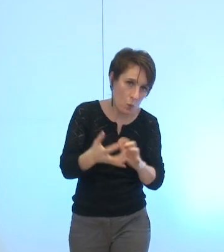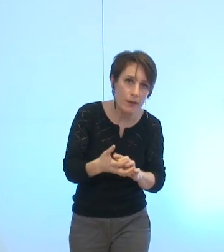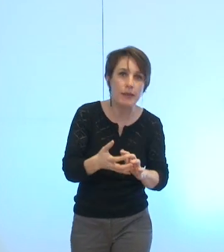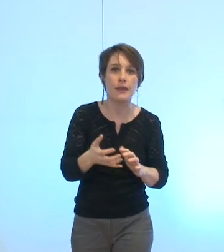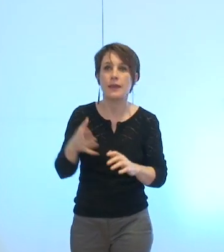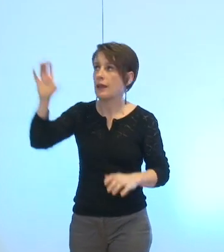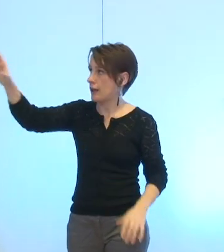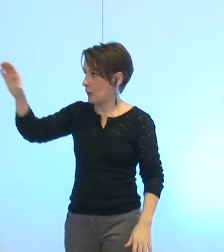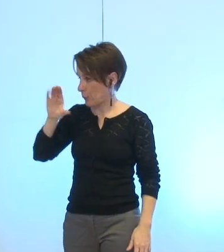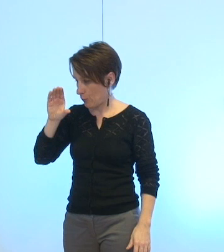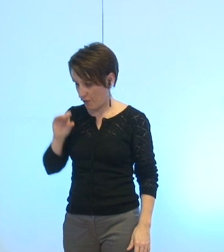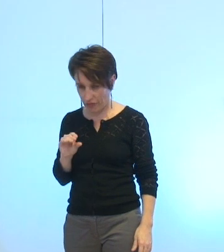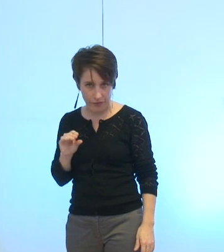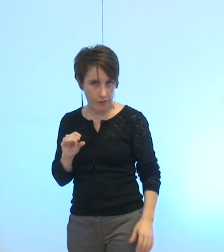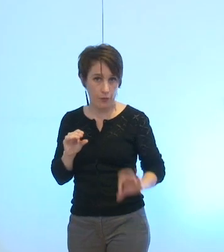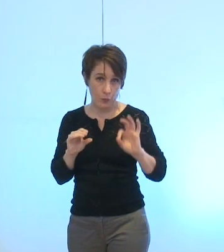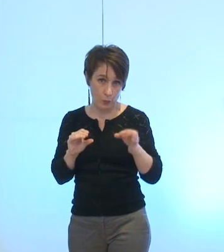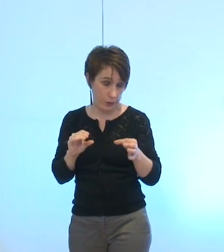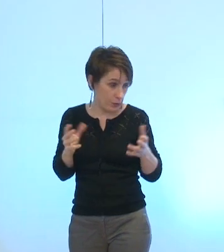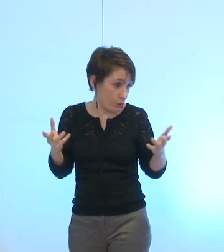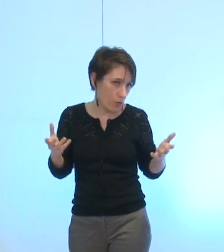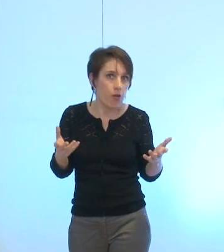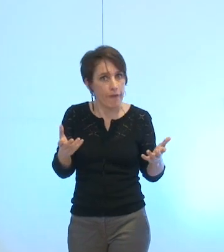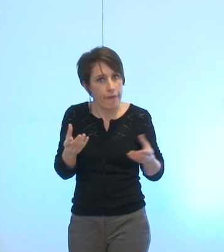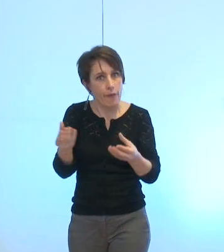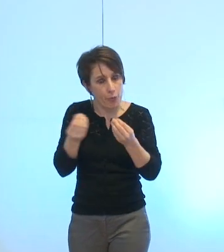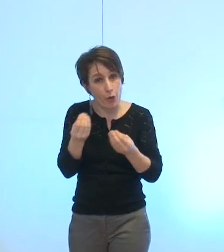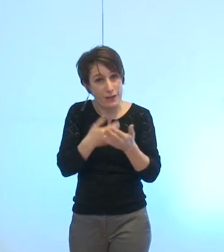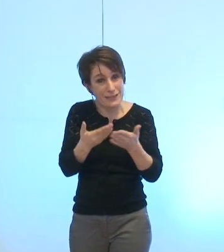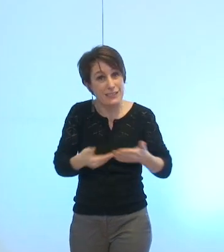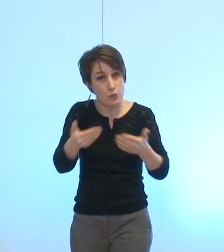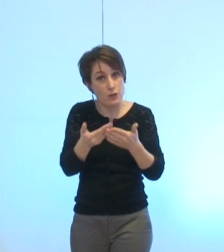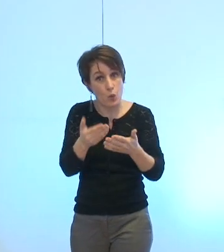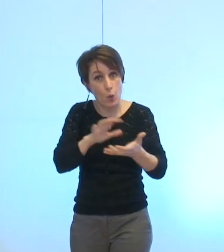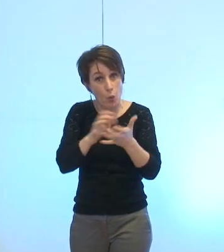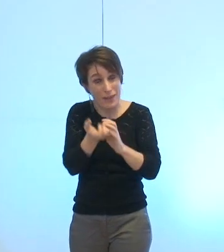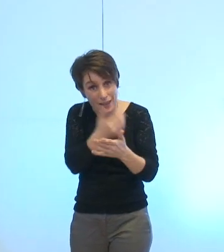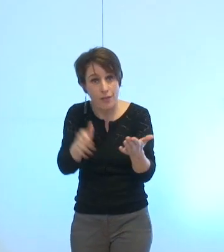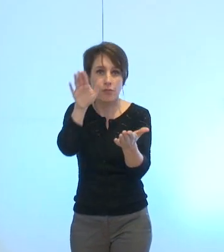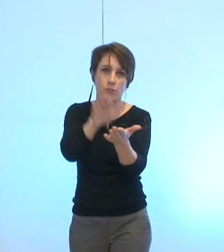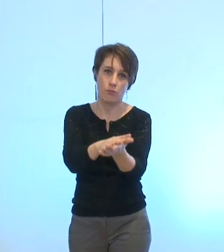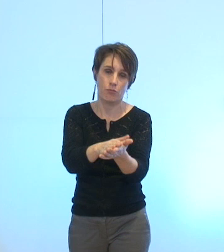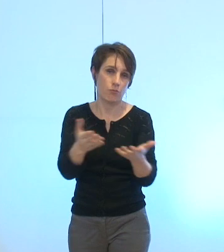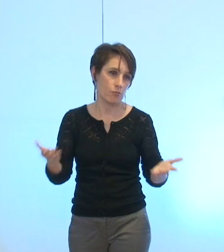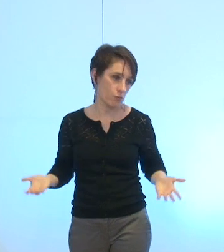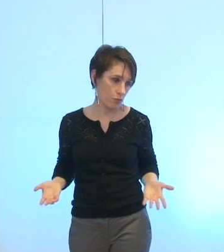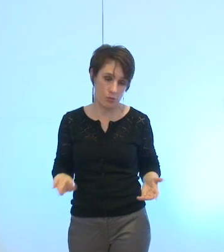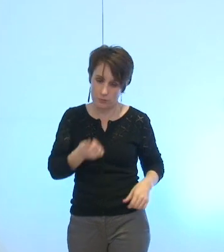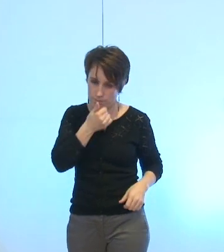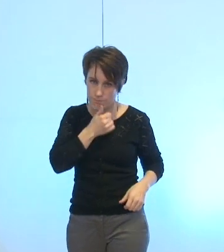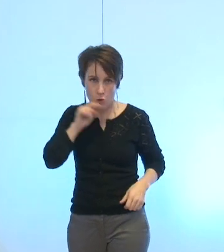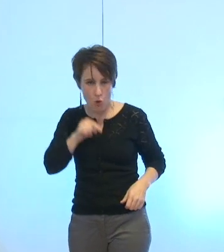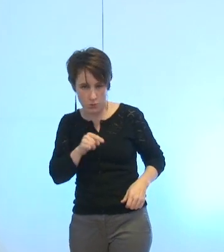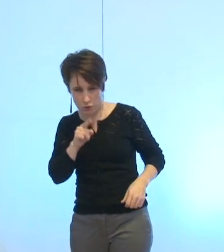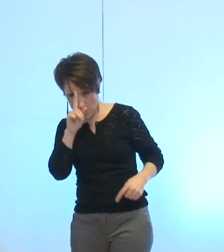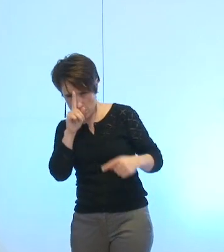qui rend de fait la situation encore plus compliquée et et il nous faudra tracer ce cap le cap que nous avons tracé